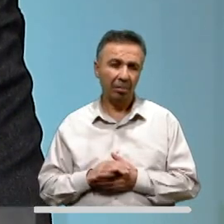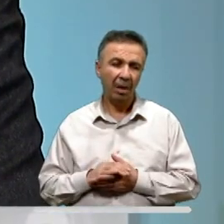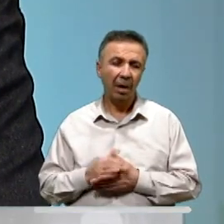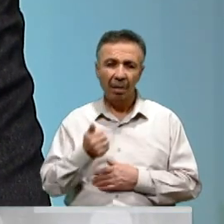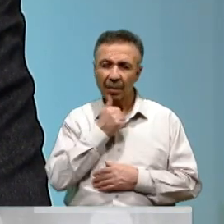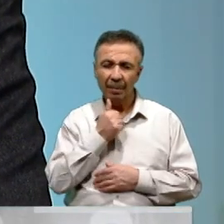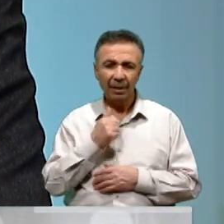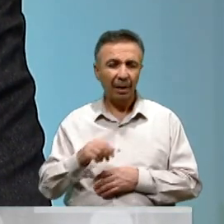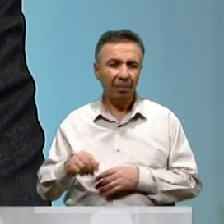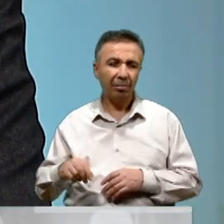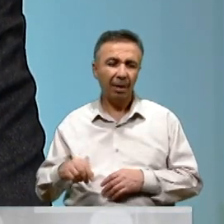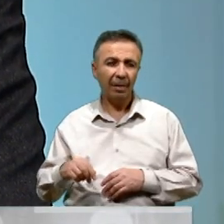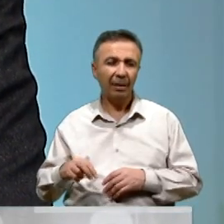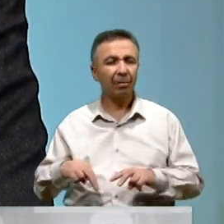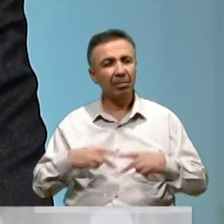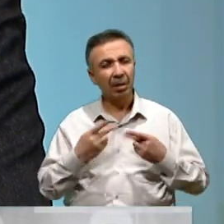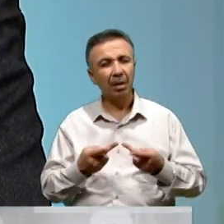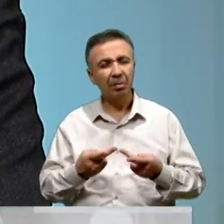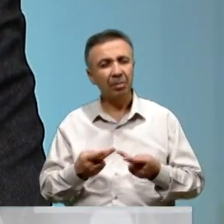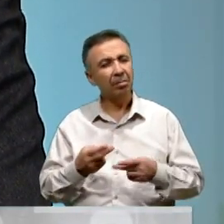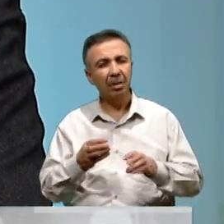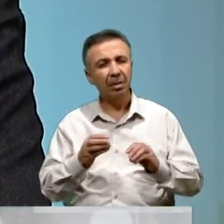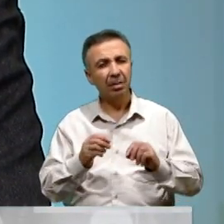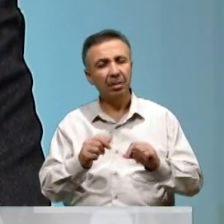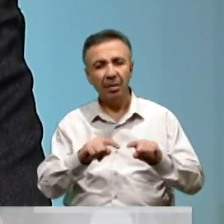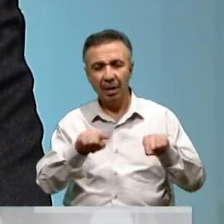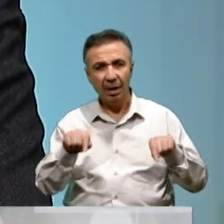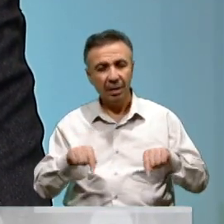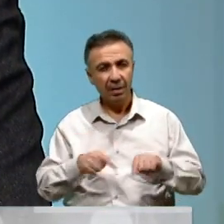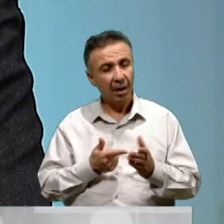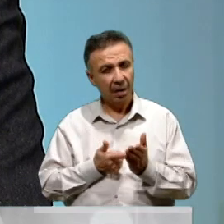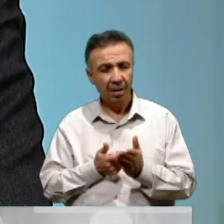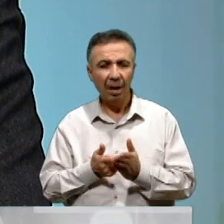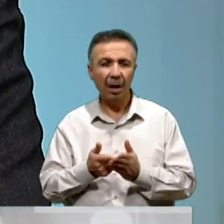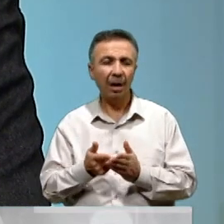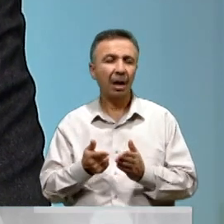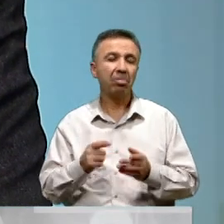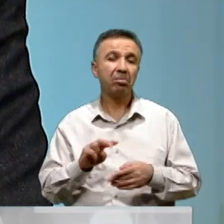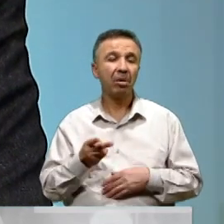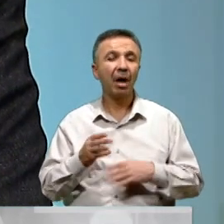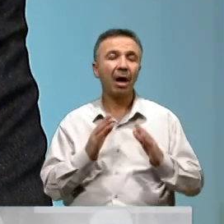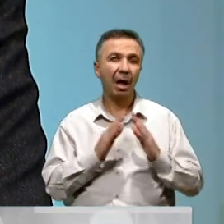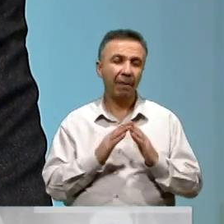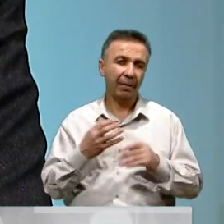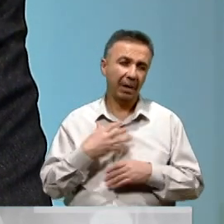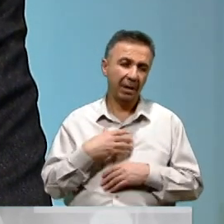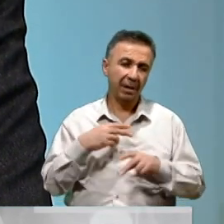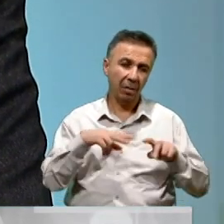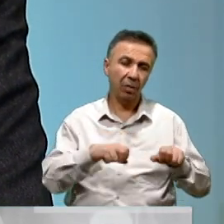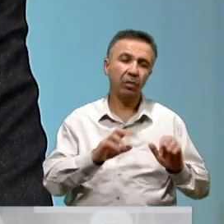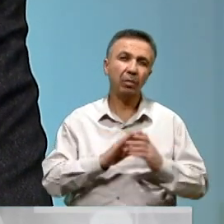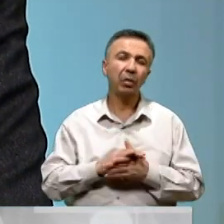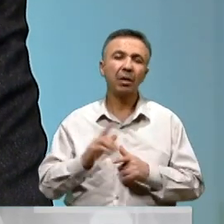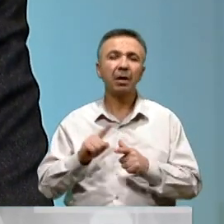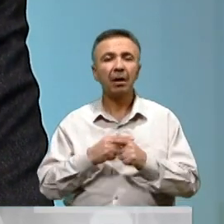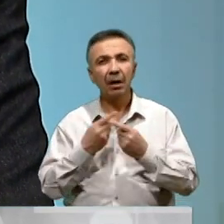kalmış evladiyelik hani derler ya, öyle bir arsa veya bir tarla veya bir ev, ne içinde kendisi oturuyor, ne